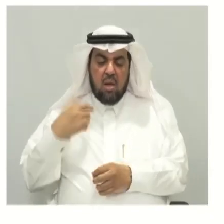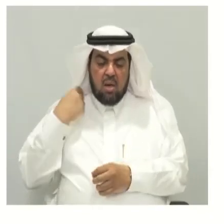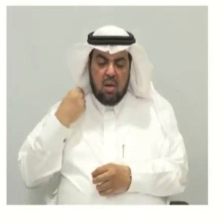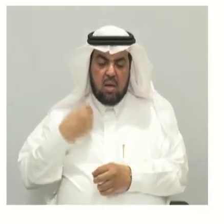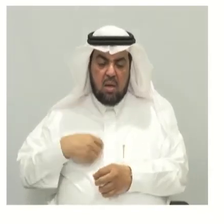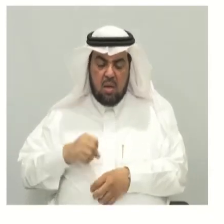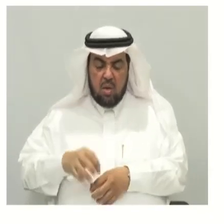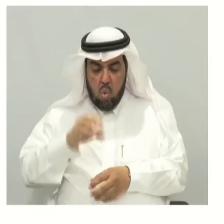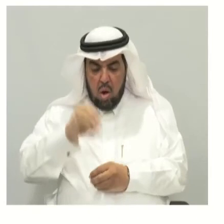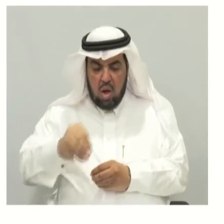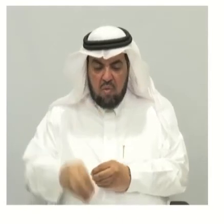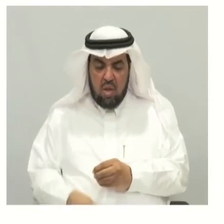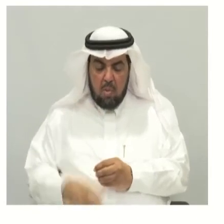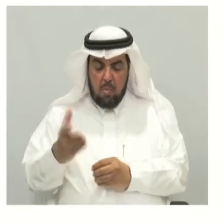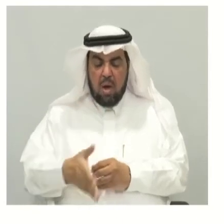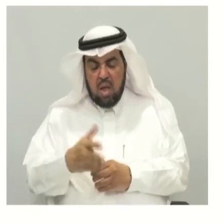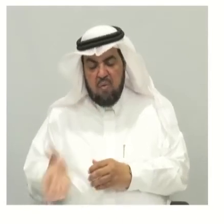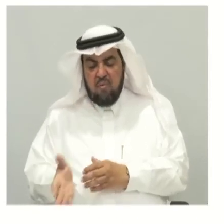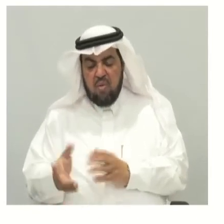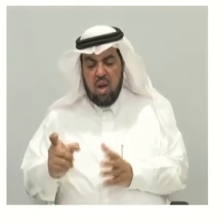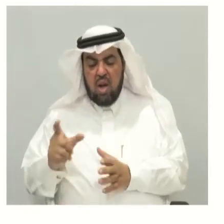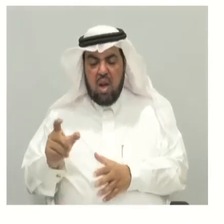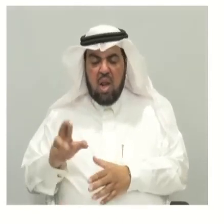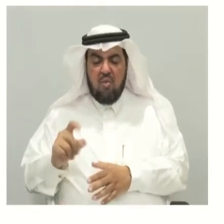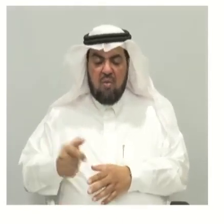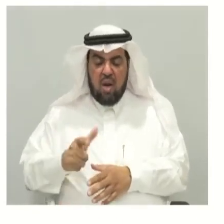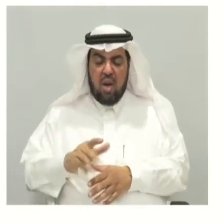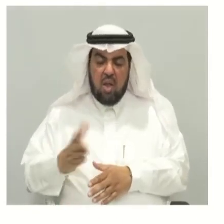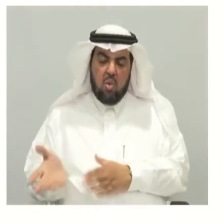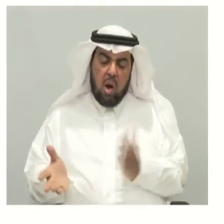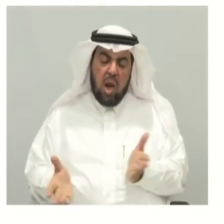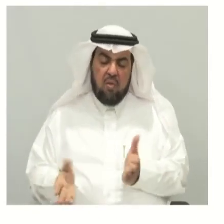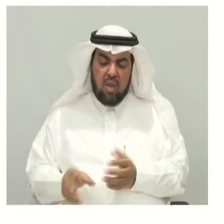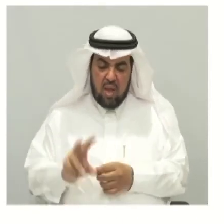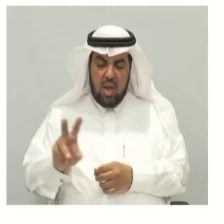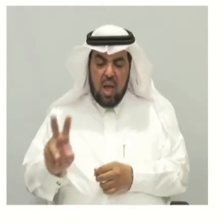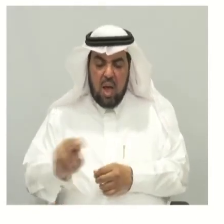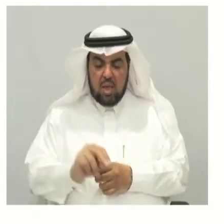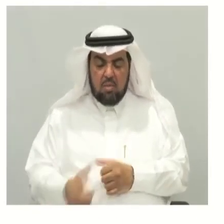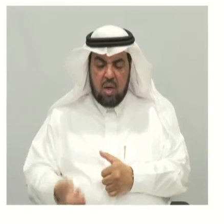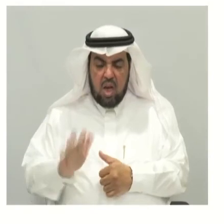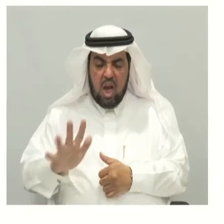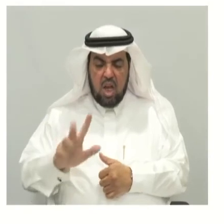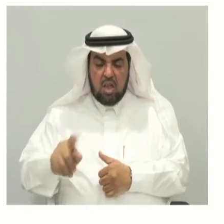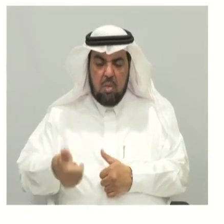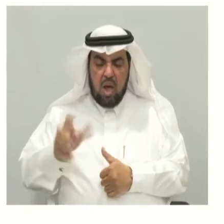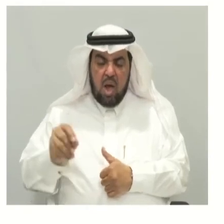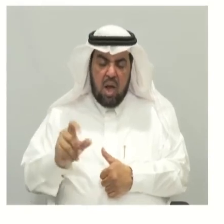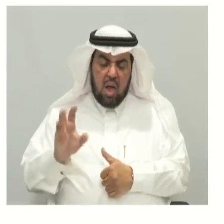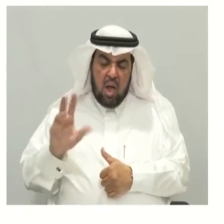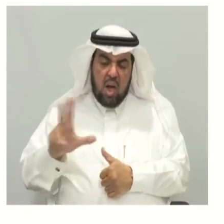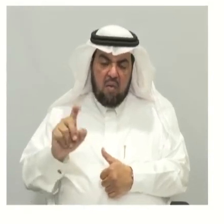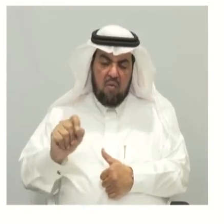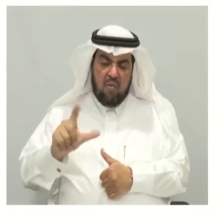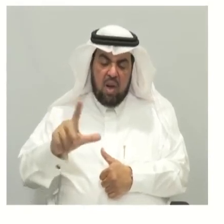العناصر الواقعة بين الفلز واللافلز في الجدول الدوري، ما الذي أطلق عليها؟ أحسنتم، أشباه الفلزات. إذن